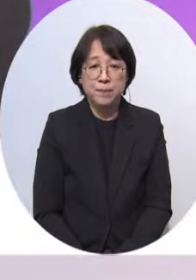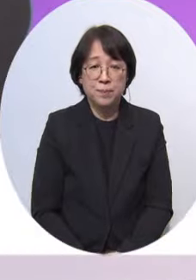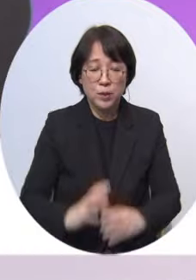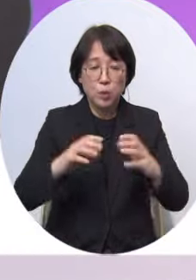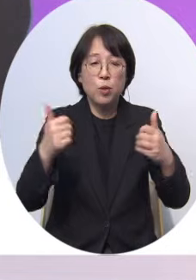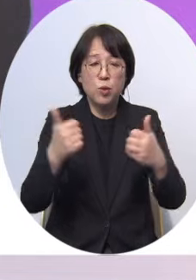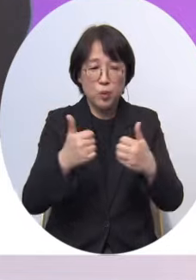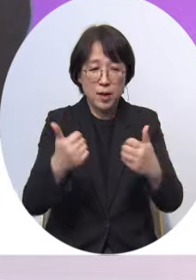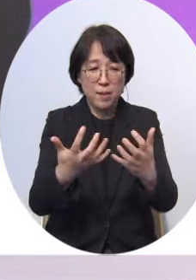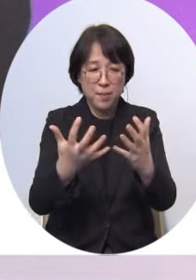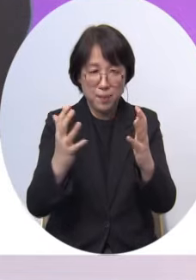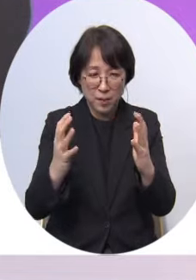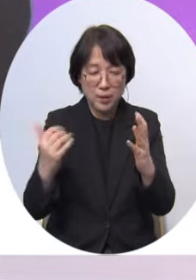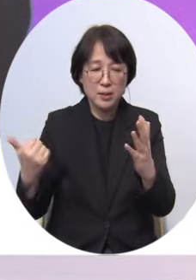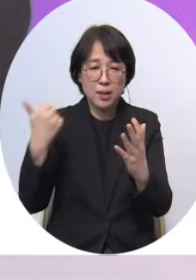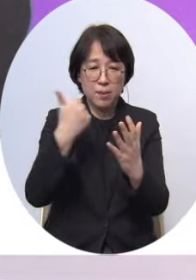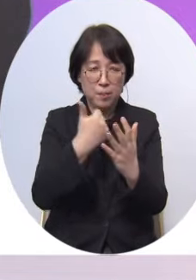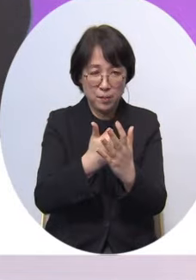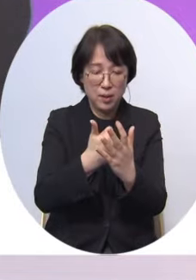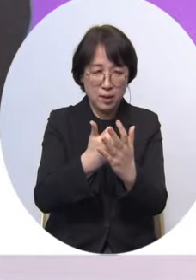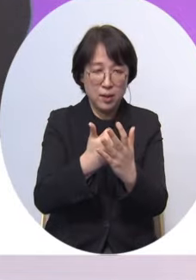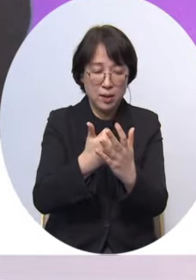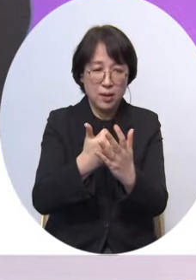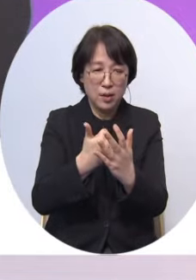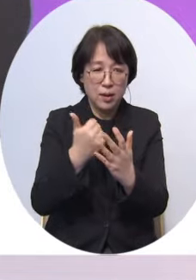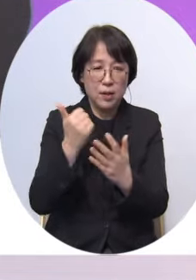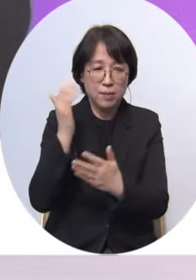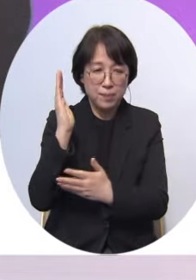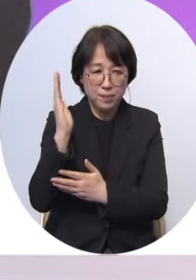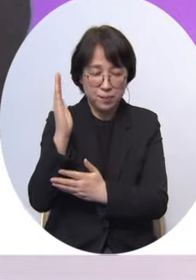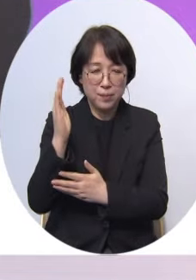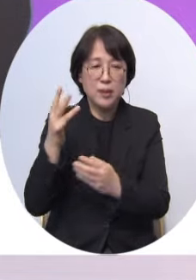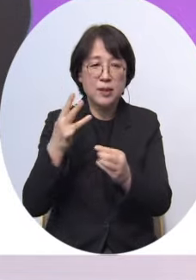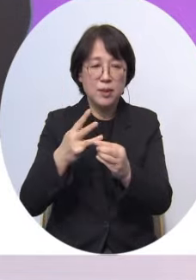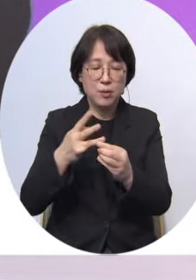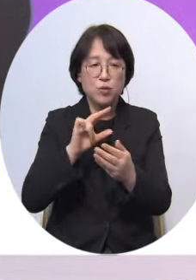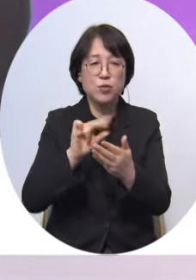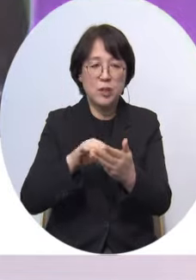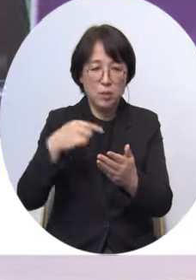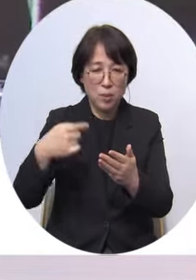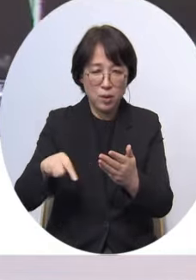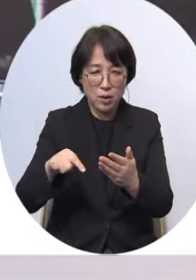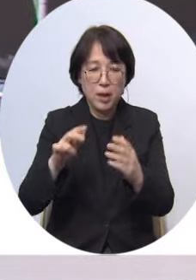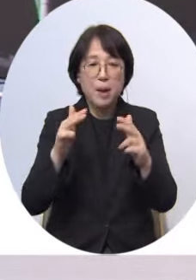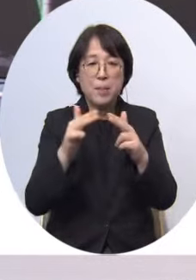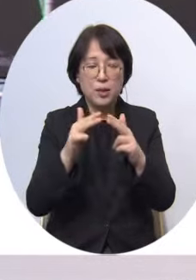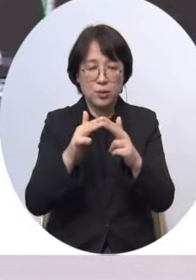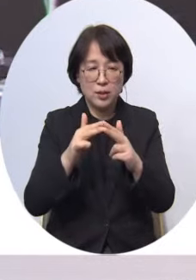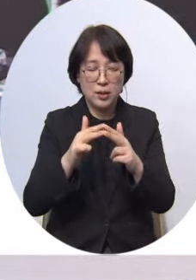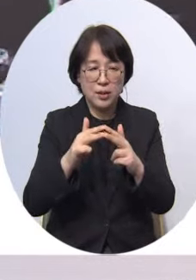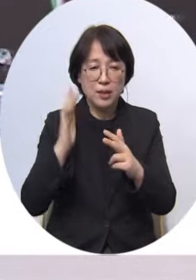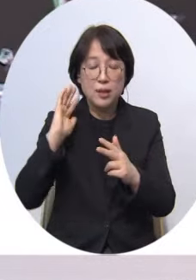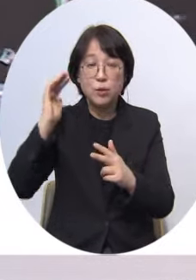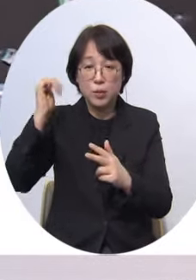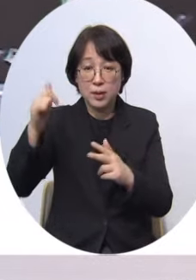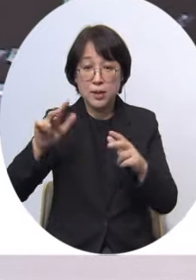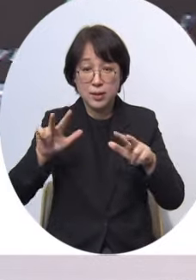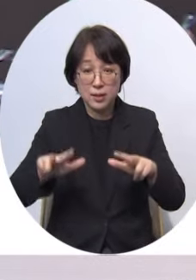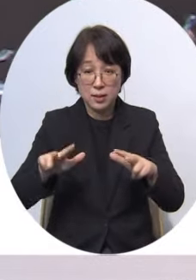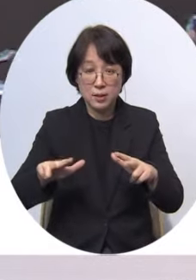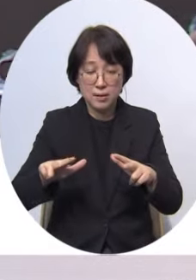민생토론회 형식의 정부 업무 보고 세 번째는 반도체가 주제였습니다. 윤석열 대통령은 현재 추진되고 있는